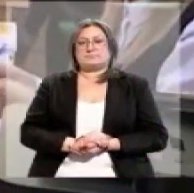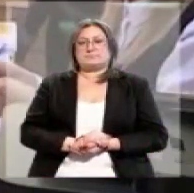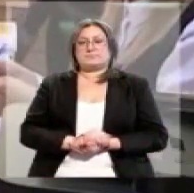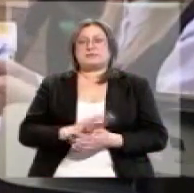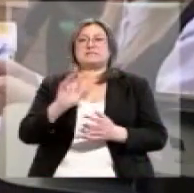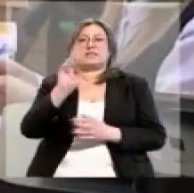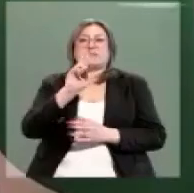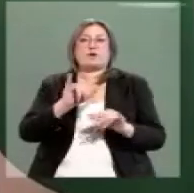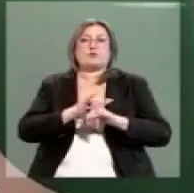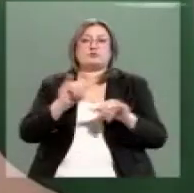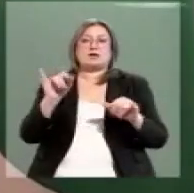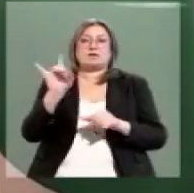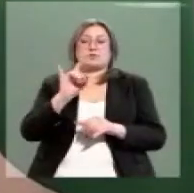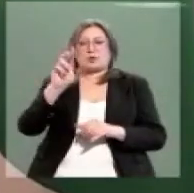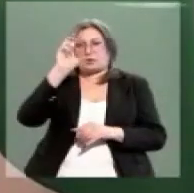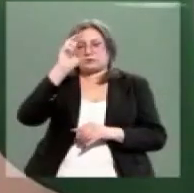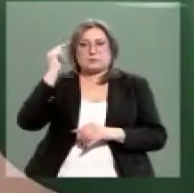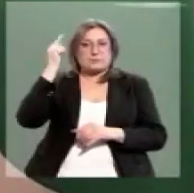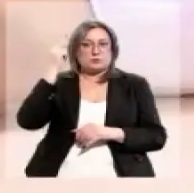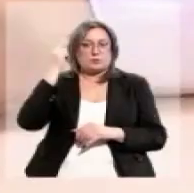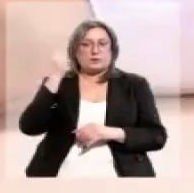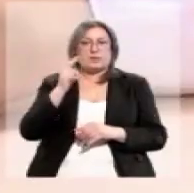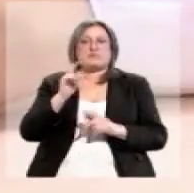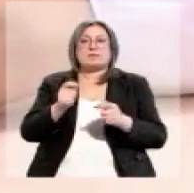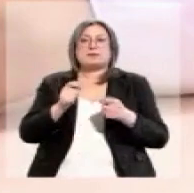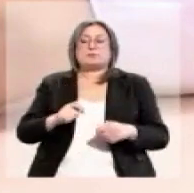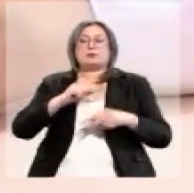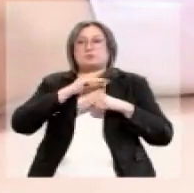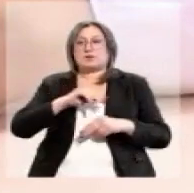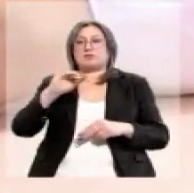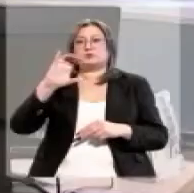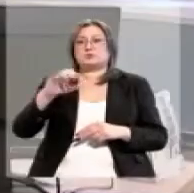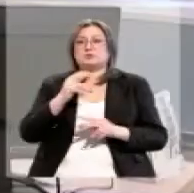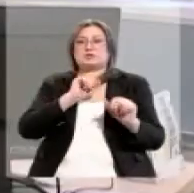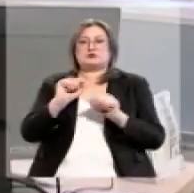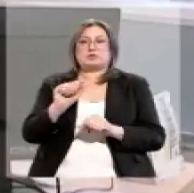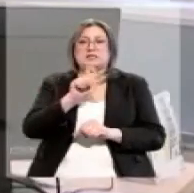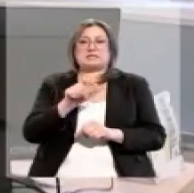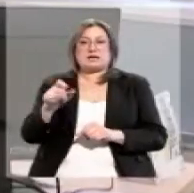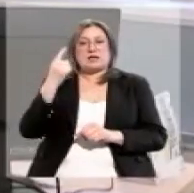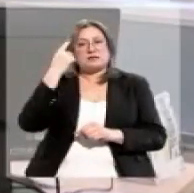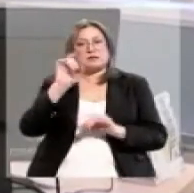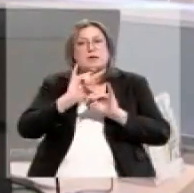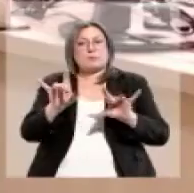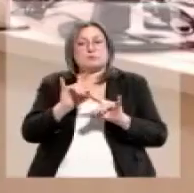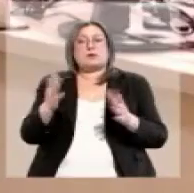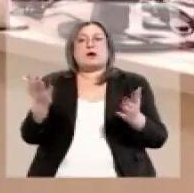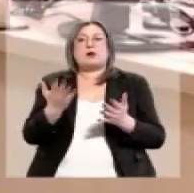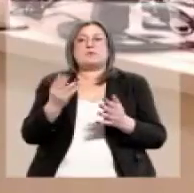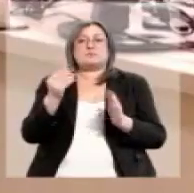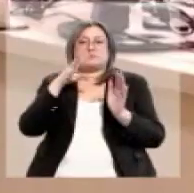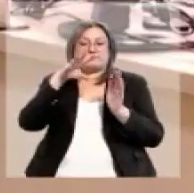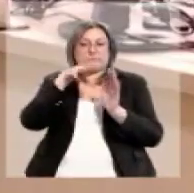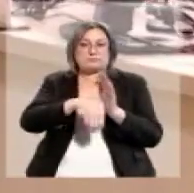С января увеличился размер государственных пособий. В Департаменте труда и социальной защиты населения напомнили, кого